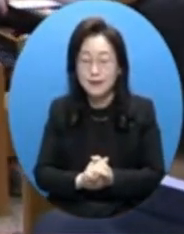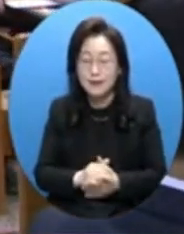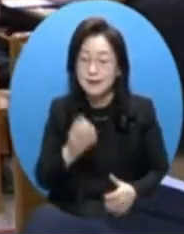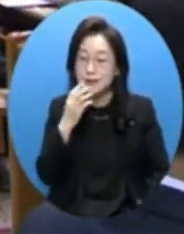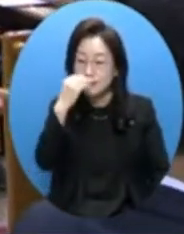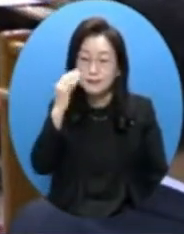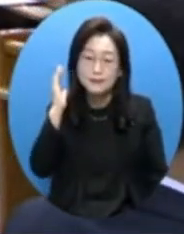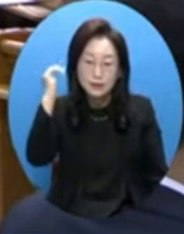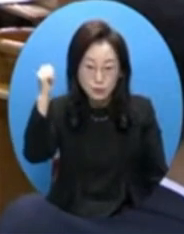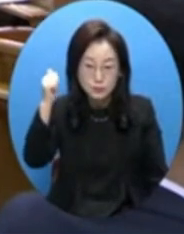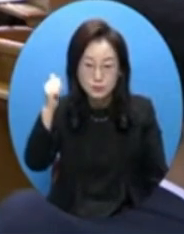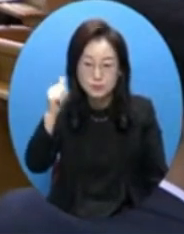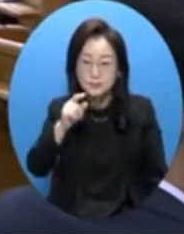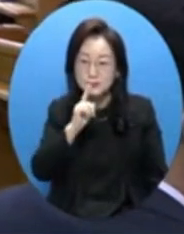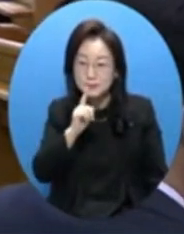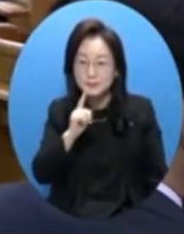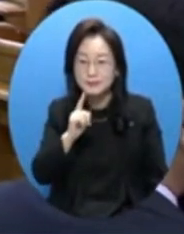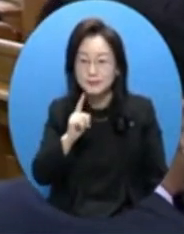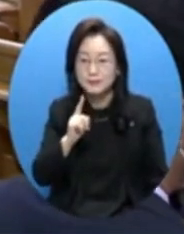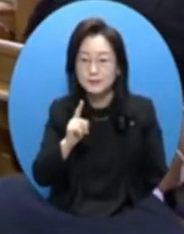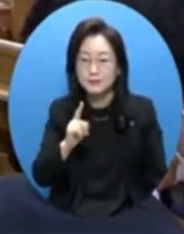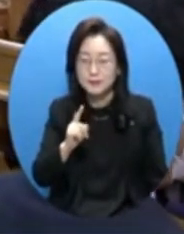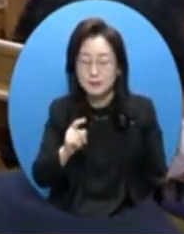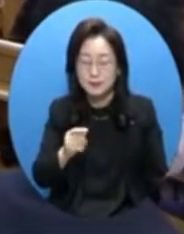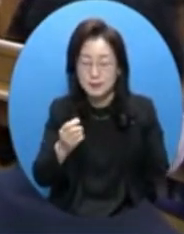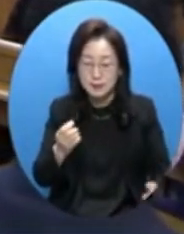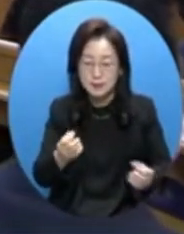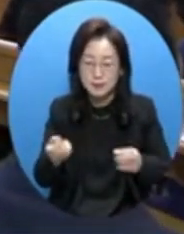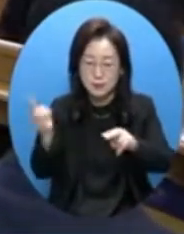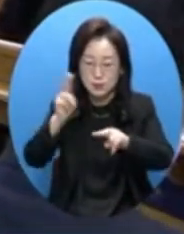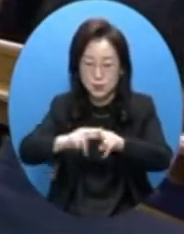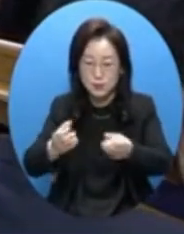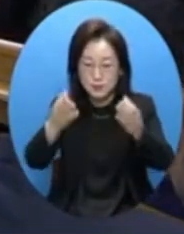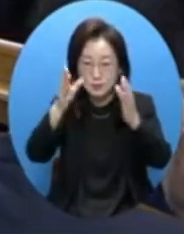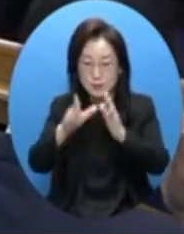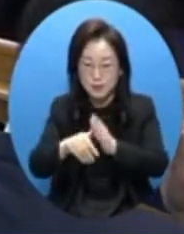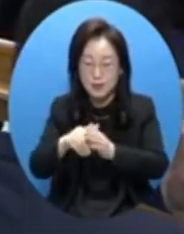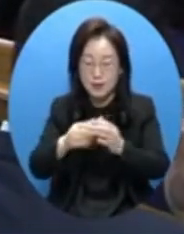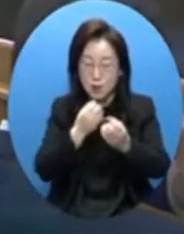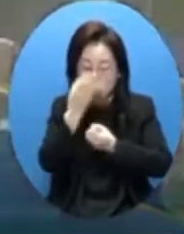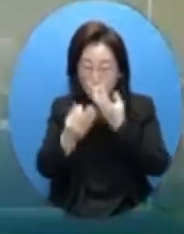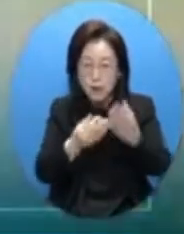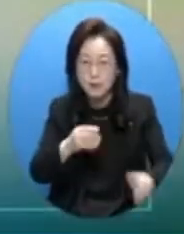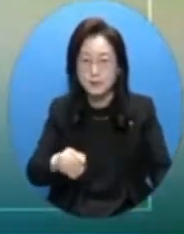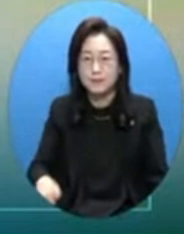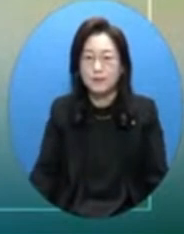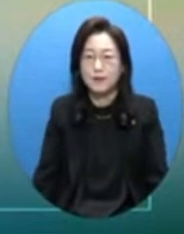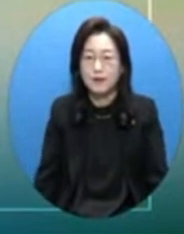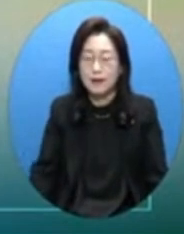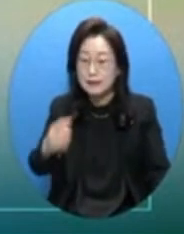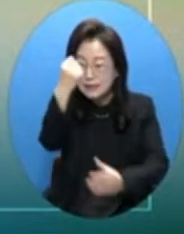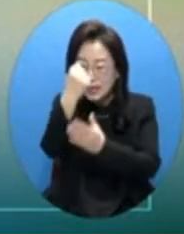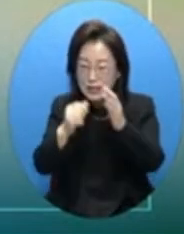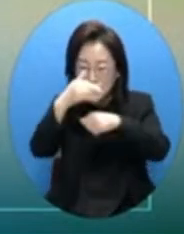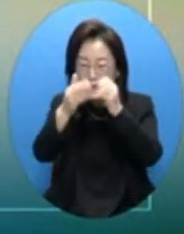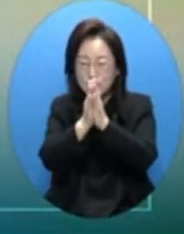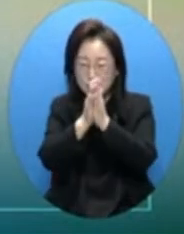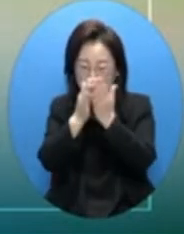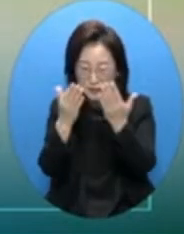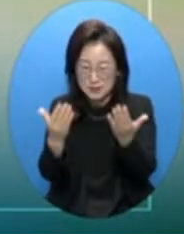에브라 민권 대통령께서 대통령 취임식 석상에서 이런 고백을 했습니다 조그맣고 낡은 성경책을 들고